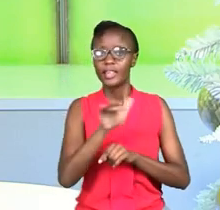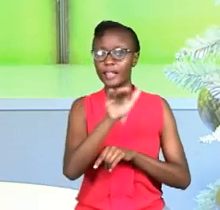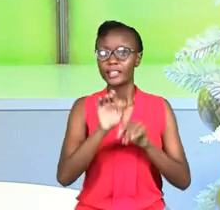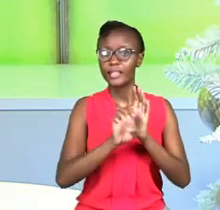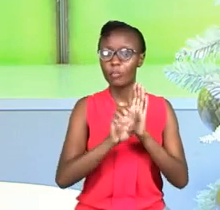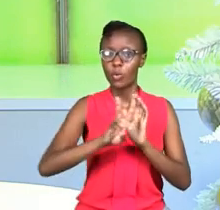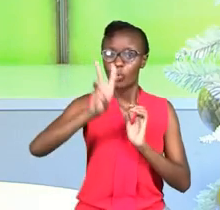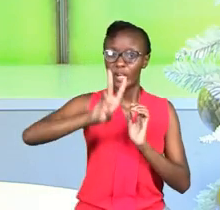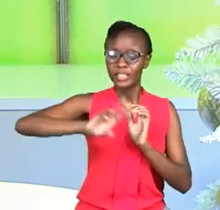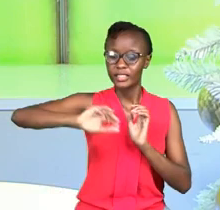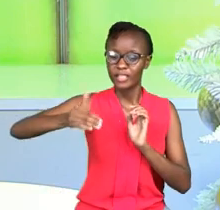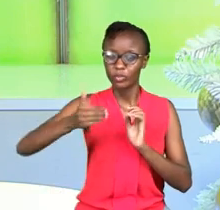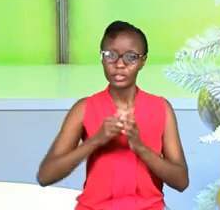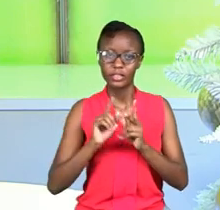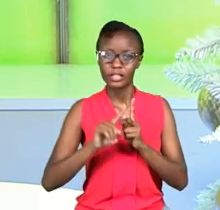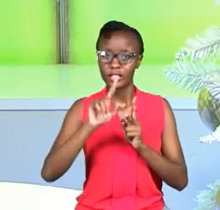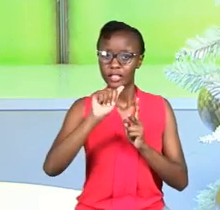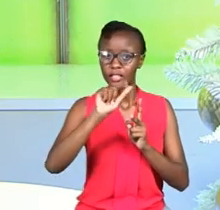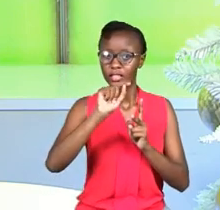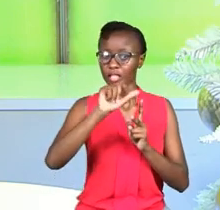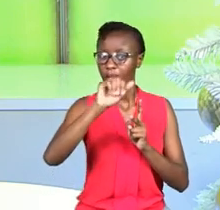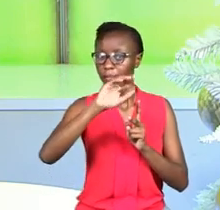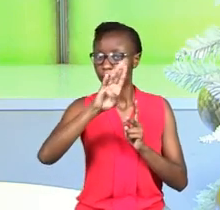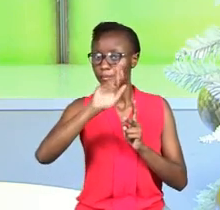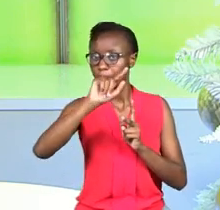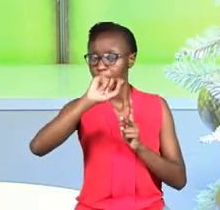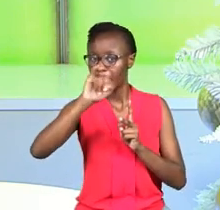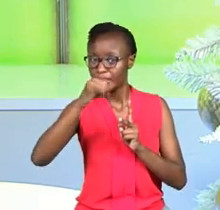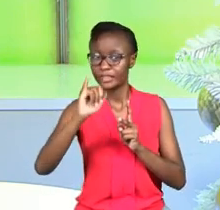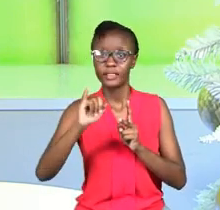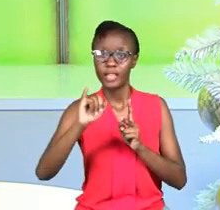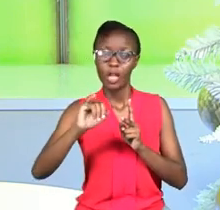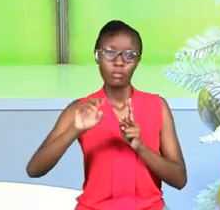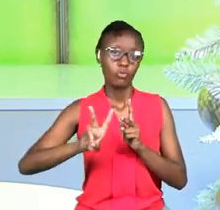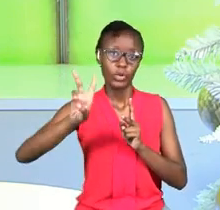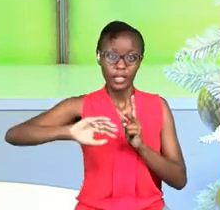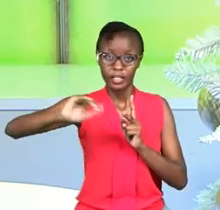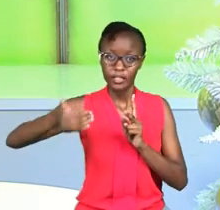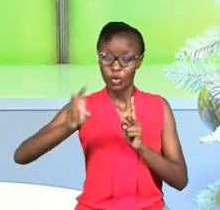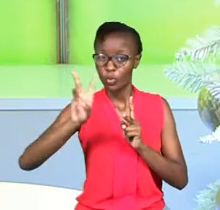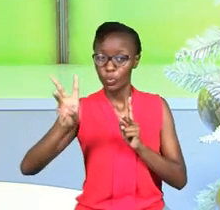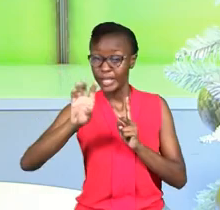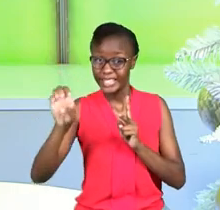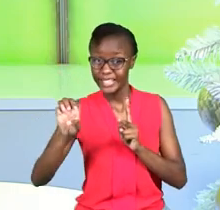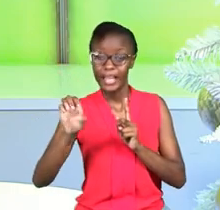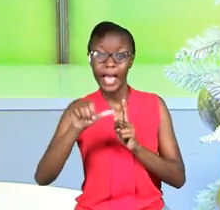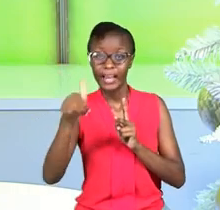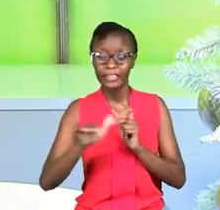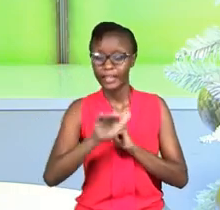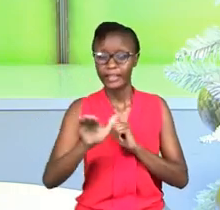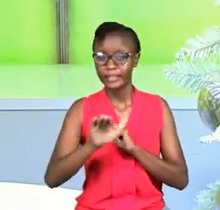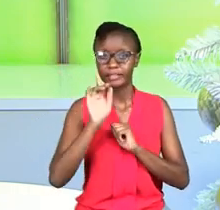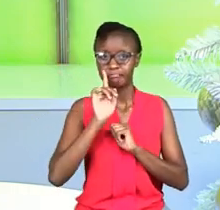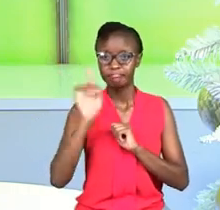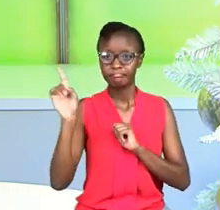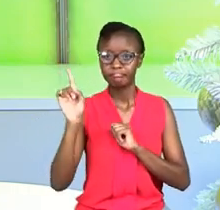Wajir kaskazini, Tabaj, Wajir mashariki na eneo bunge la Eldas. Mwanahabari wetu Hashim Jima anatuchorea taswira kamili ya jinsi